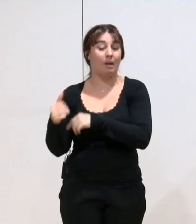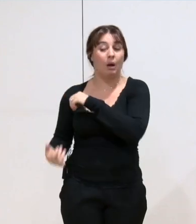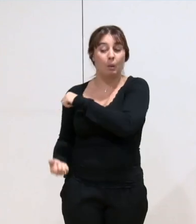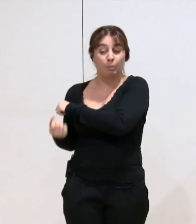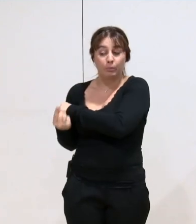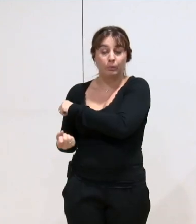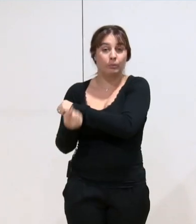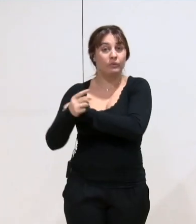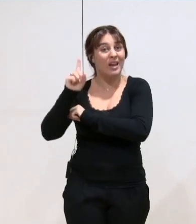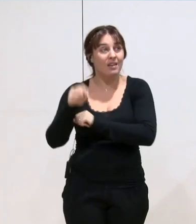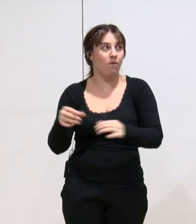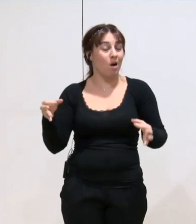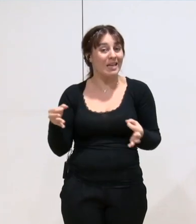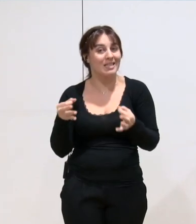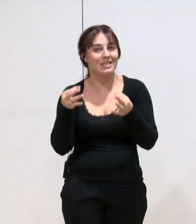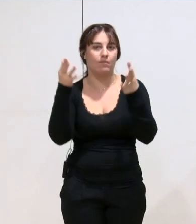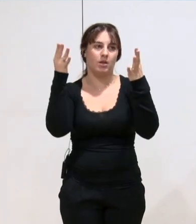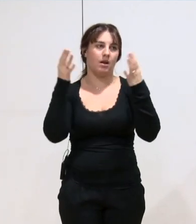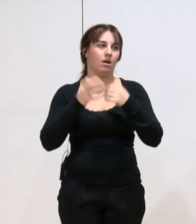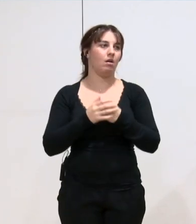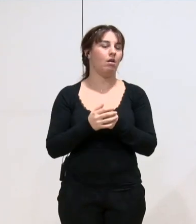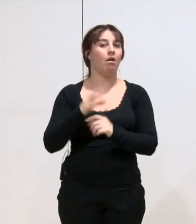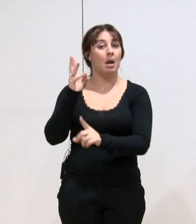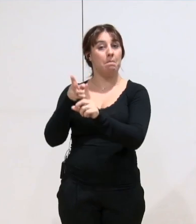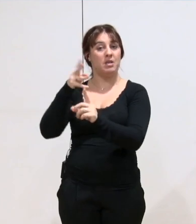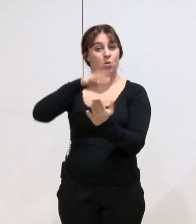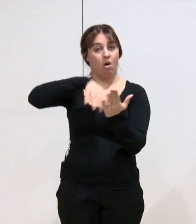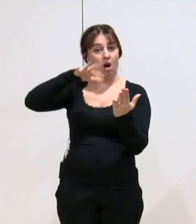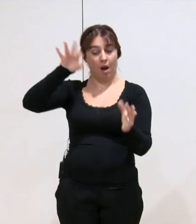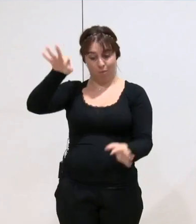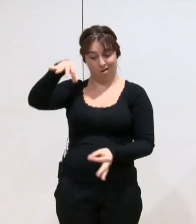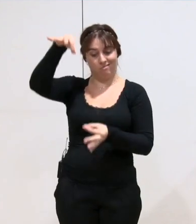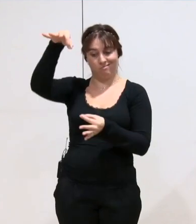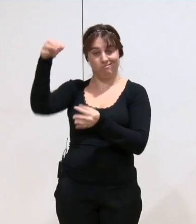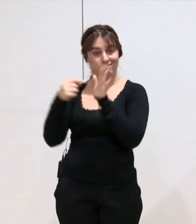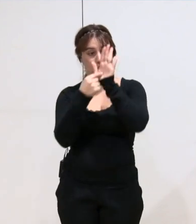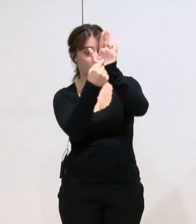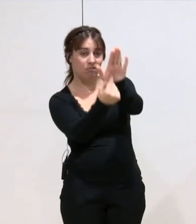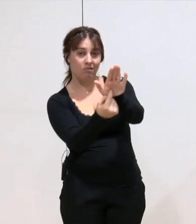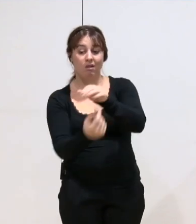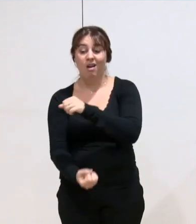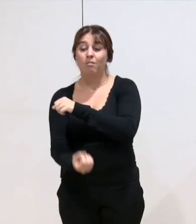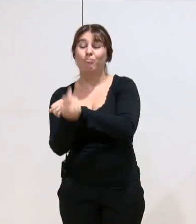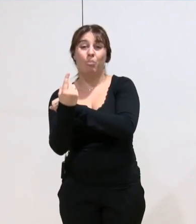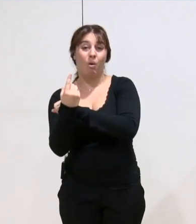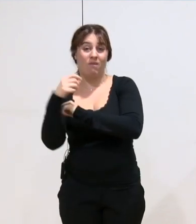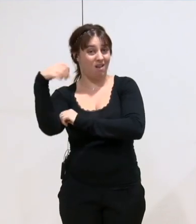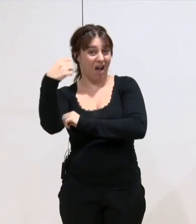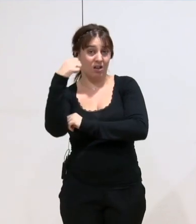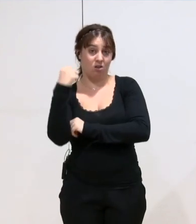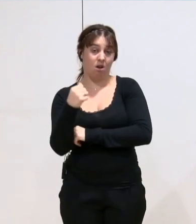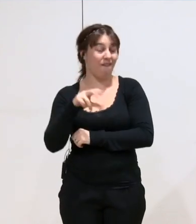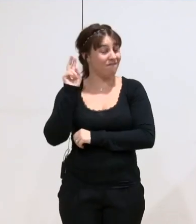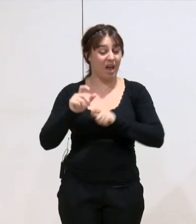et doivent rester exceptionnels. Le rapport de la mission le dit clairement, ce dysfonctionnement est un cas isolé, qui a eu lieu malgré